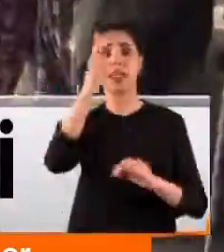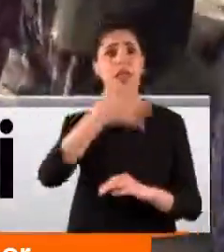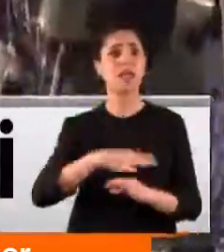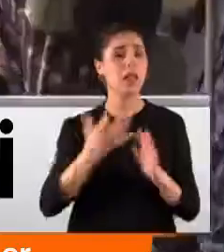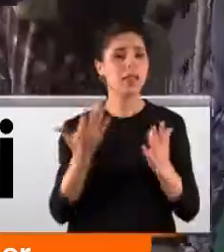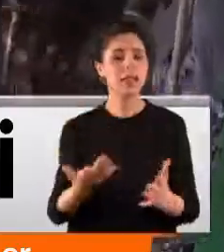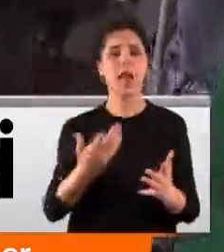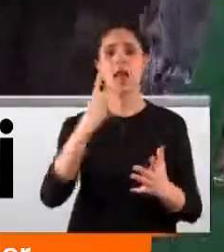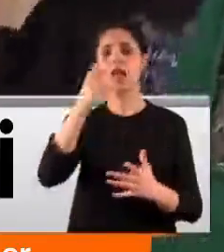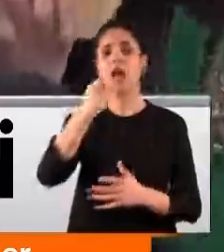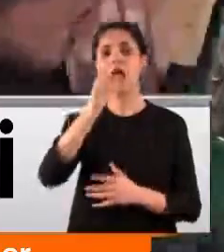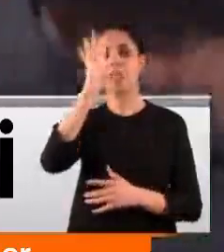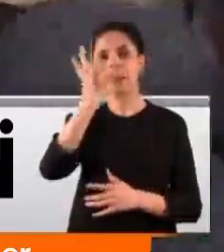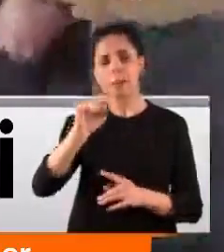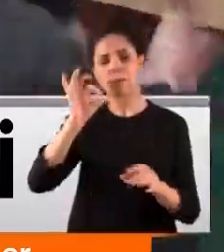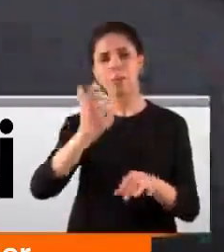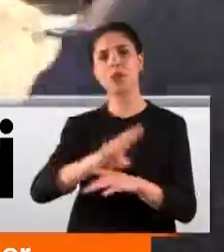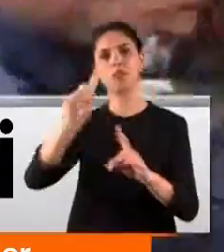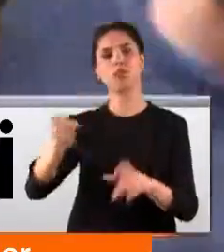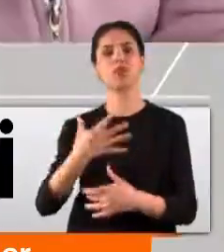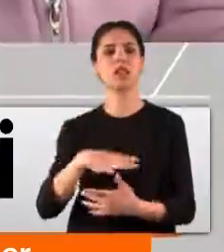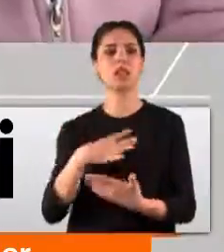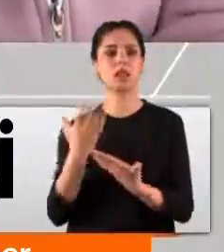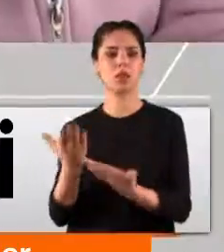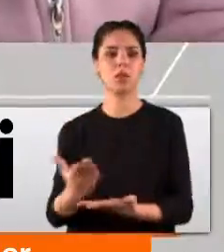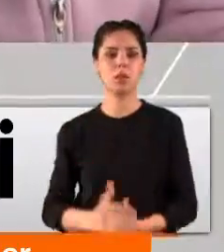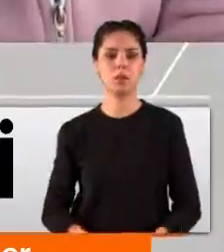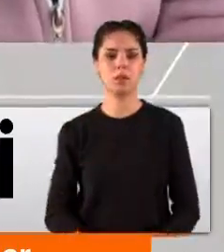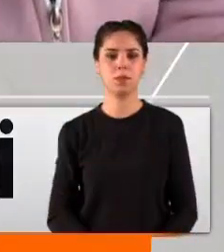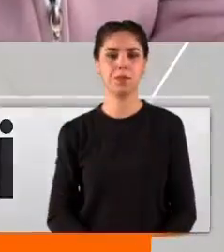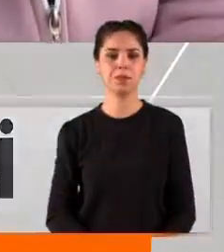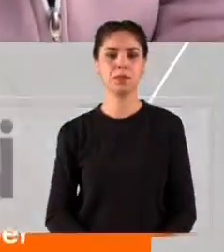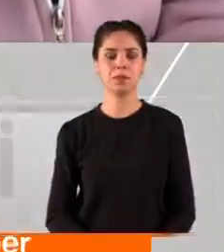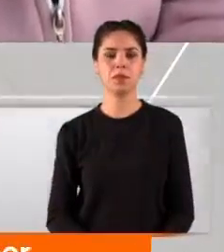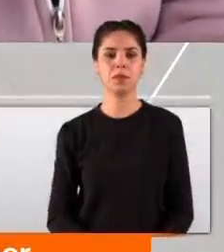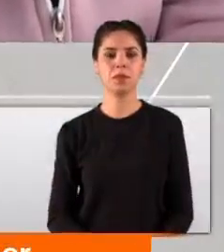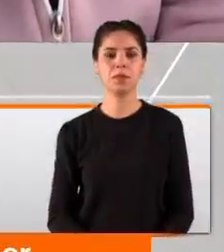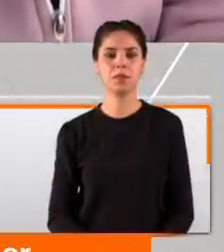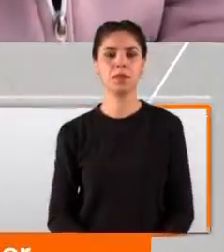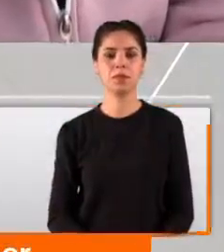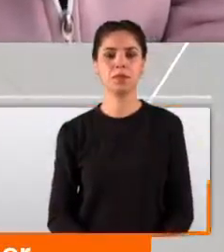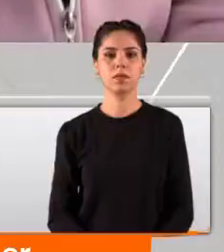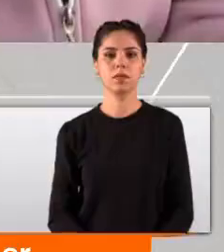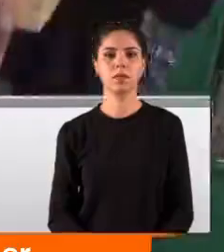isteği katliamın faillerinin bir an önce yakalanması. Yeter ki kim olduğu çıksın ortaya. Kim niye